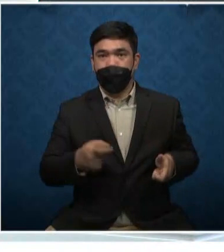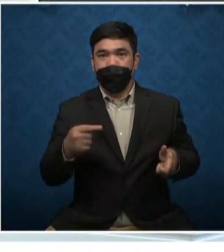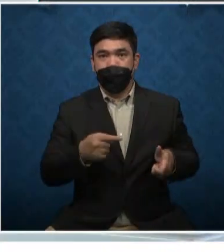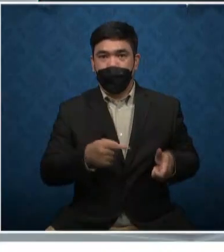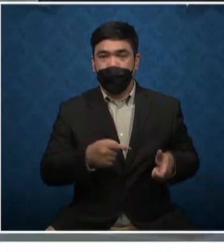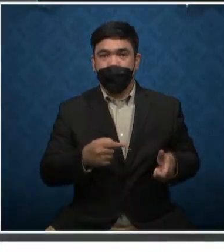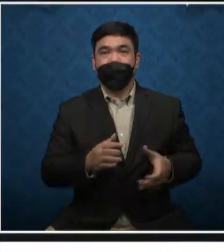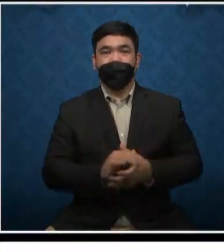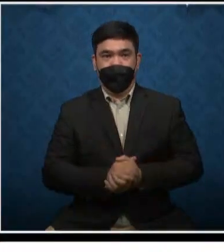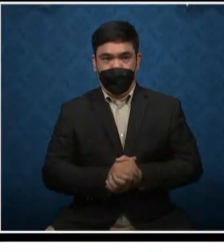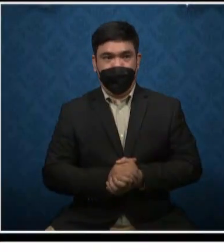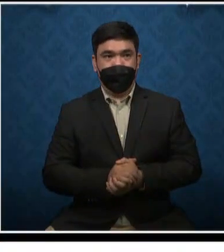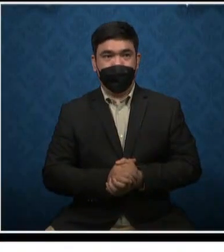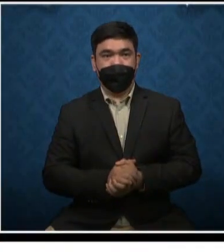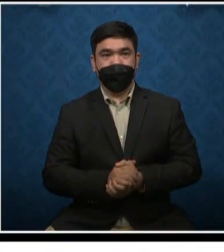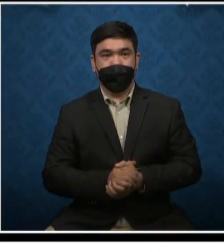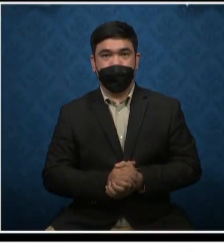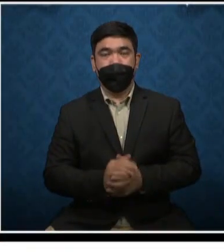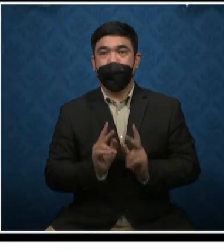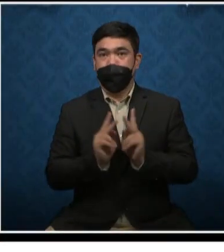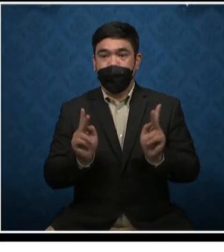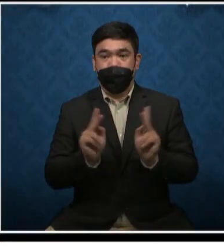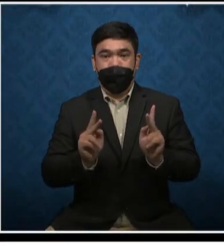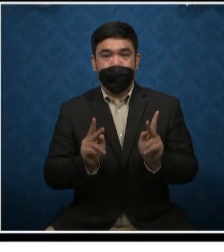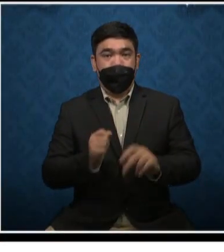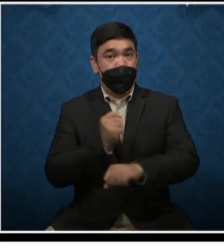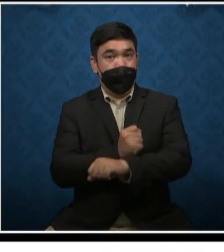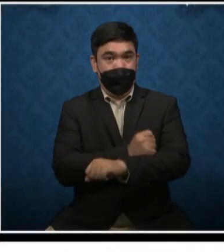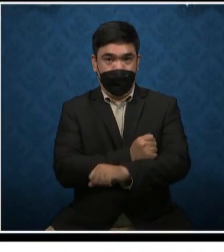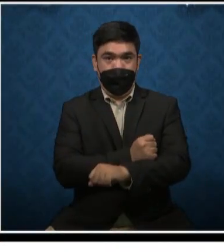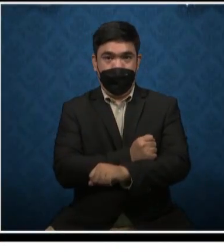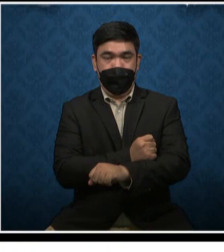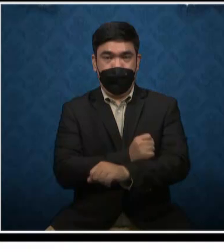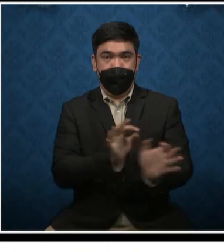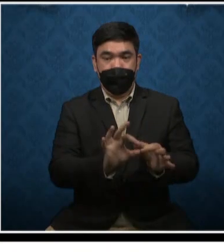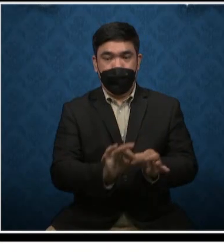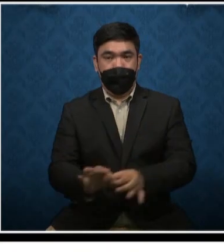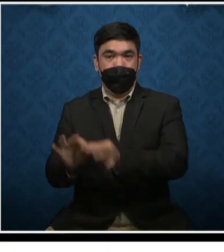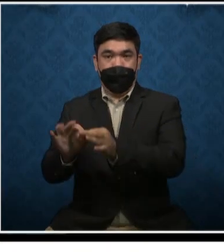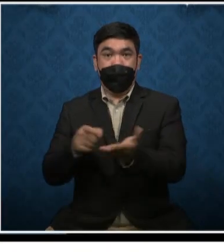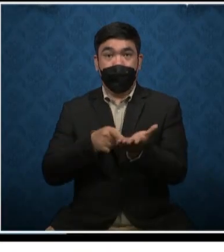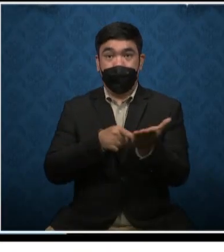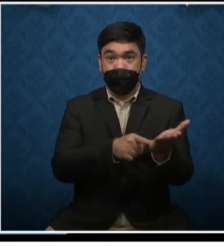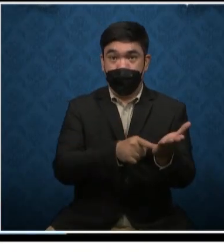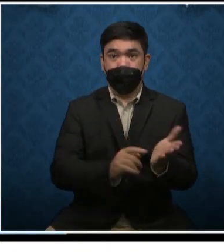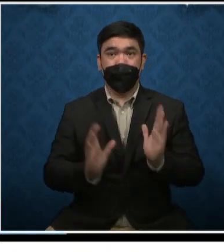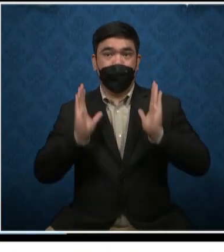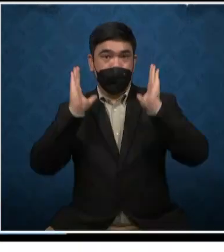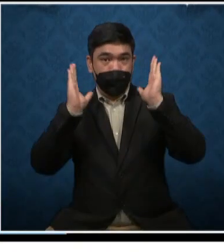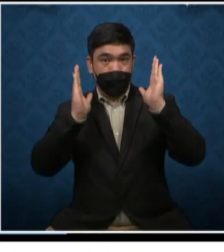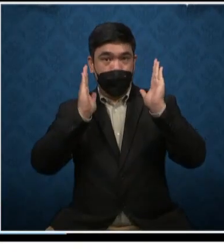าของคณะกรรมการการแรงงานเกี่ยวกับข้อเสนอเชิงนโยบ